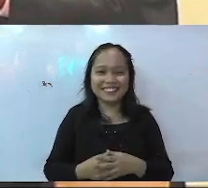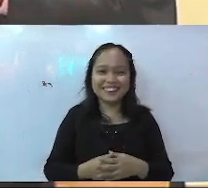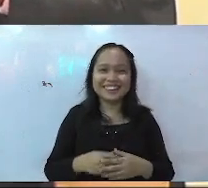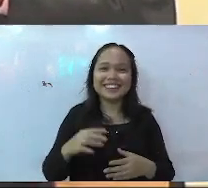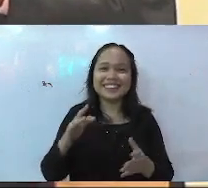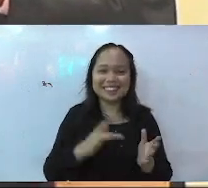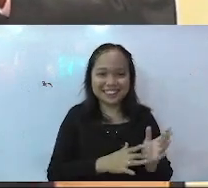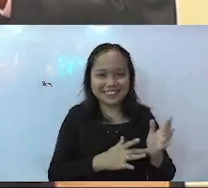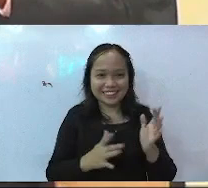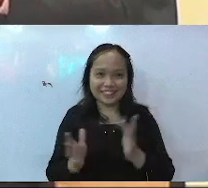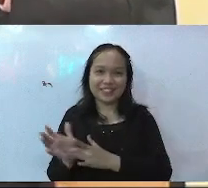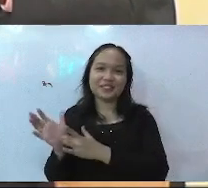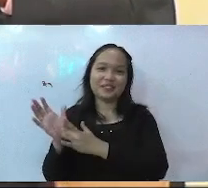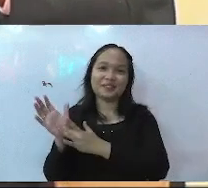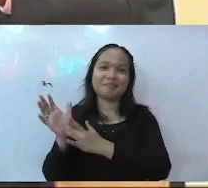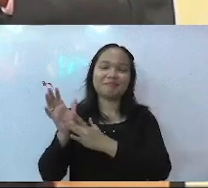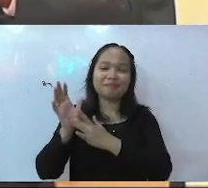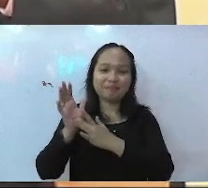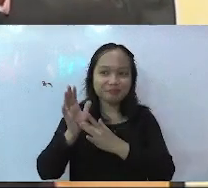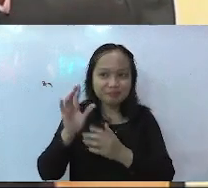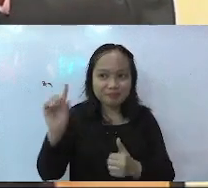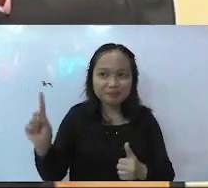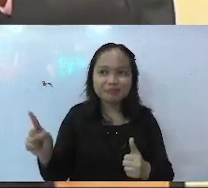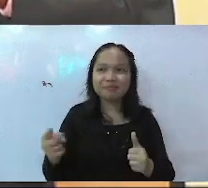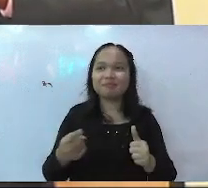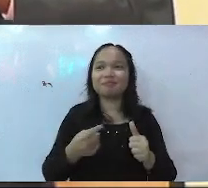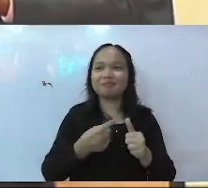si Hesus ang